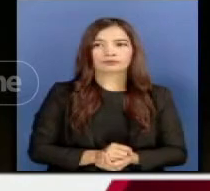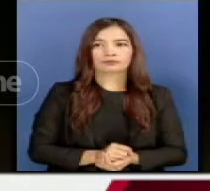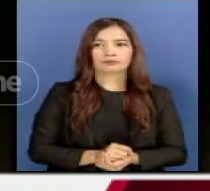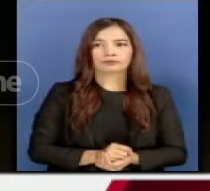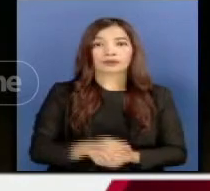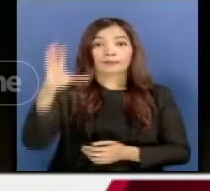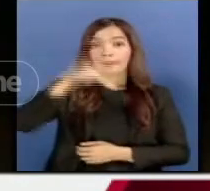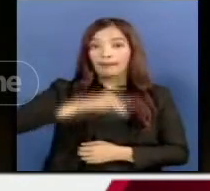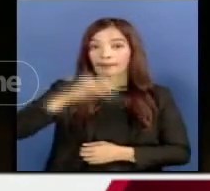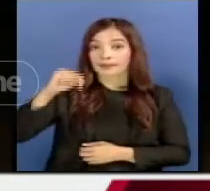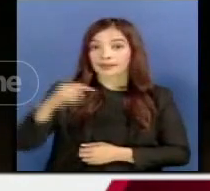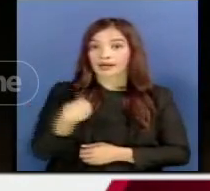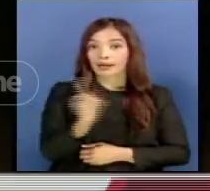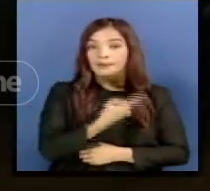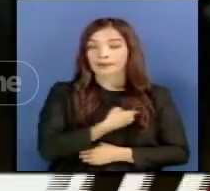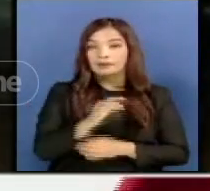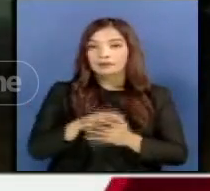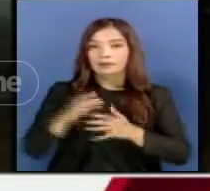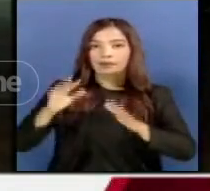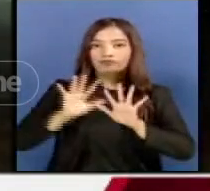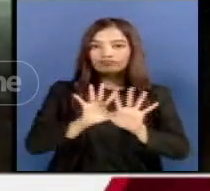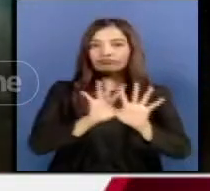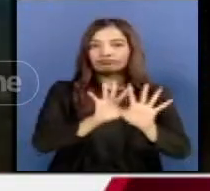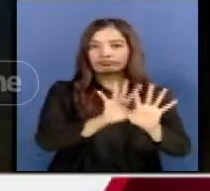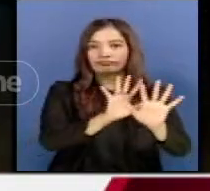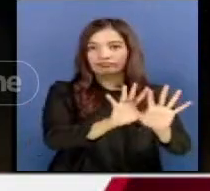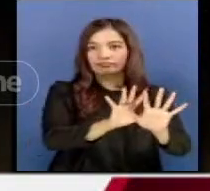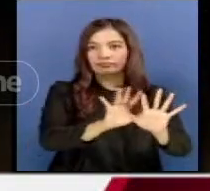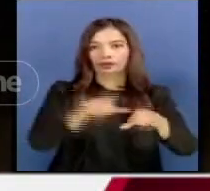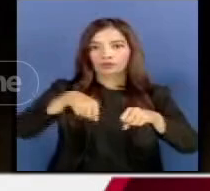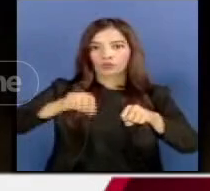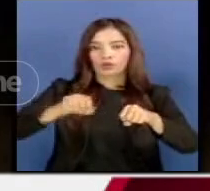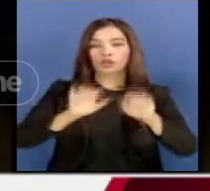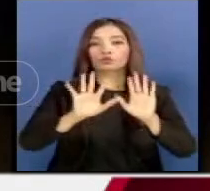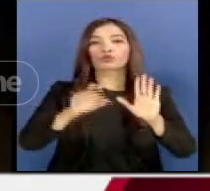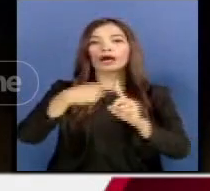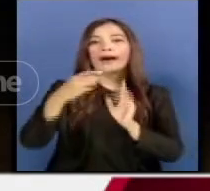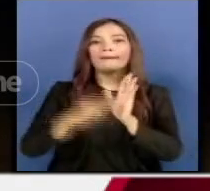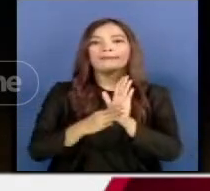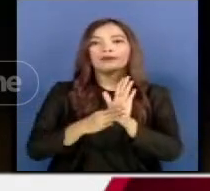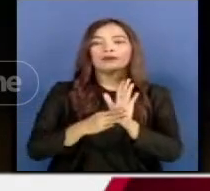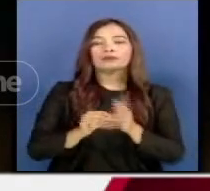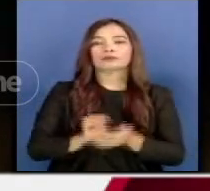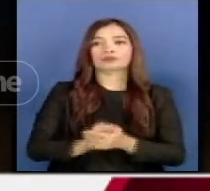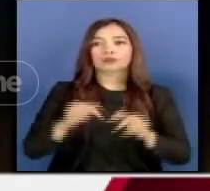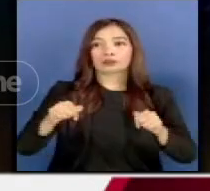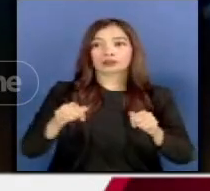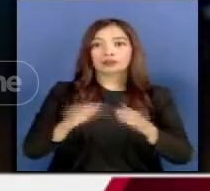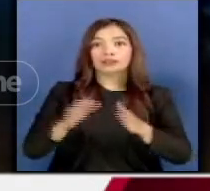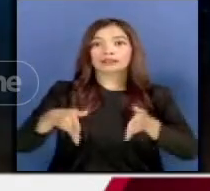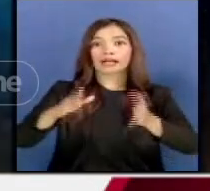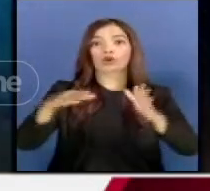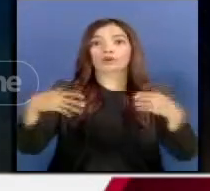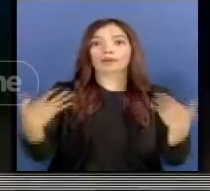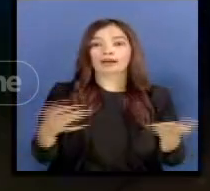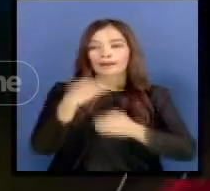Jadi malam ini kita melakukan kalibrasi rute untuk One Run 10K, 10 km dan 5 km. Kalibrasi rute itu adalah bagian